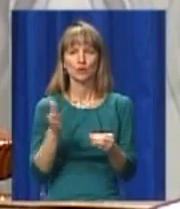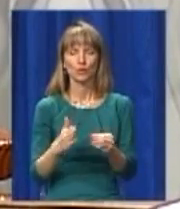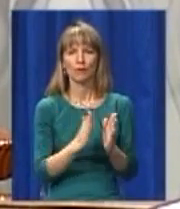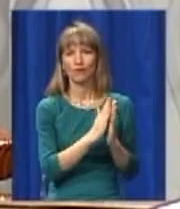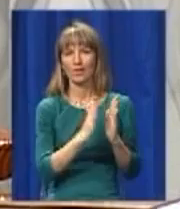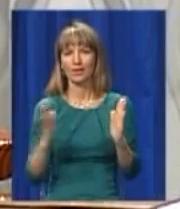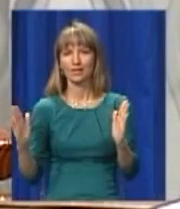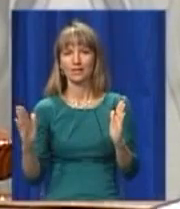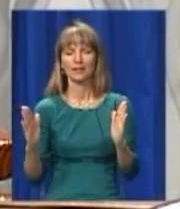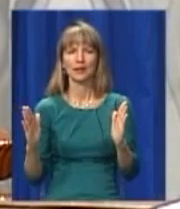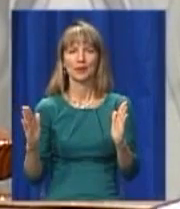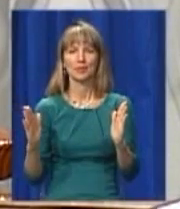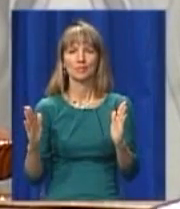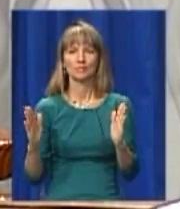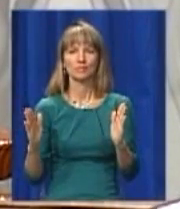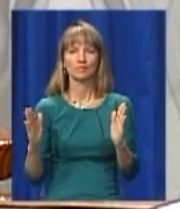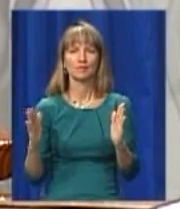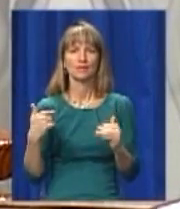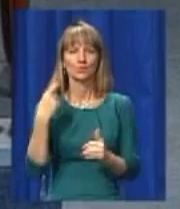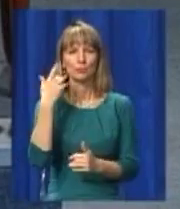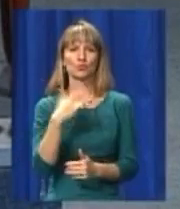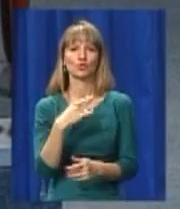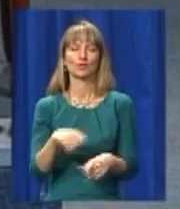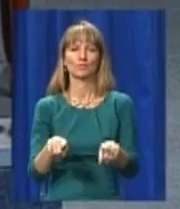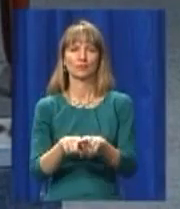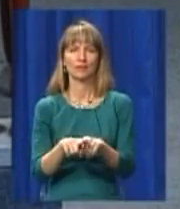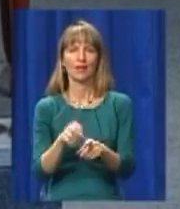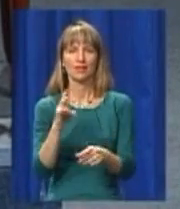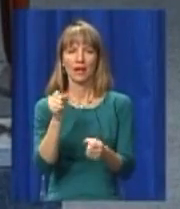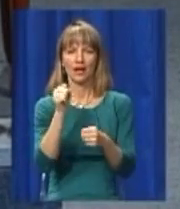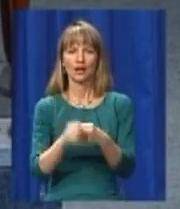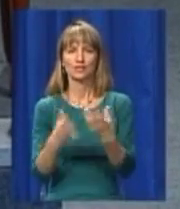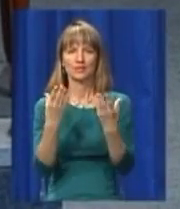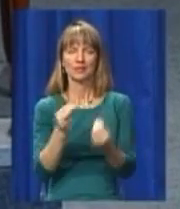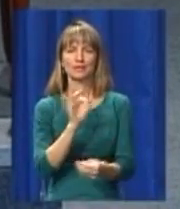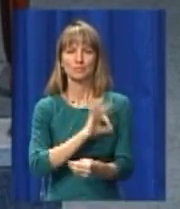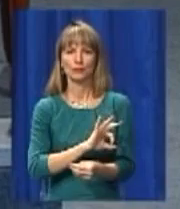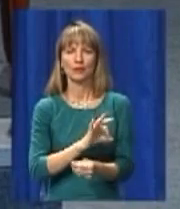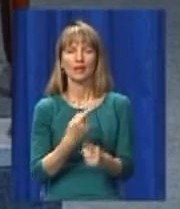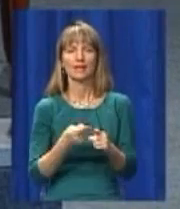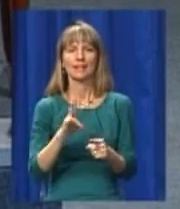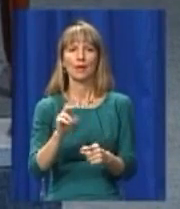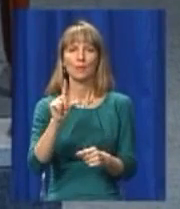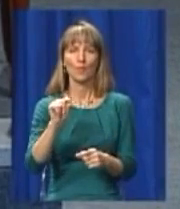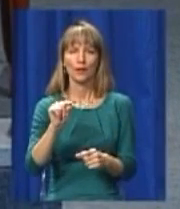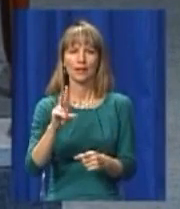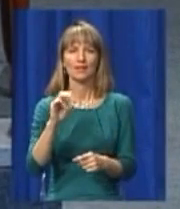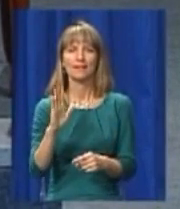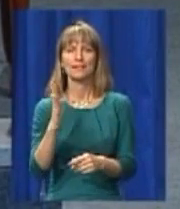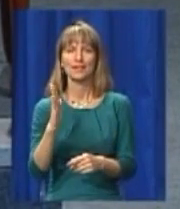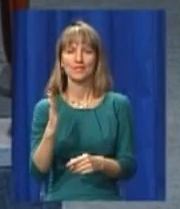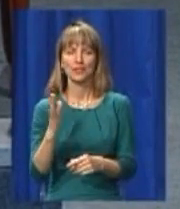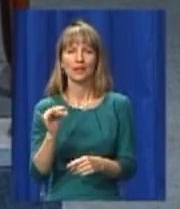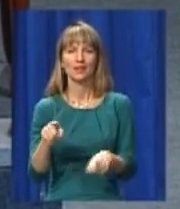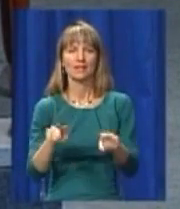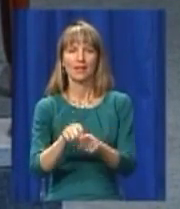рядочек. Я такая думаю, зачем тебе столько? На кожен день, напевно, вони використовують. Це на понеділок, це баночка на вівторок. І